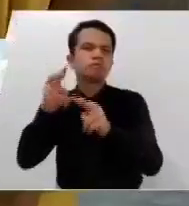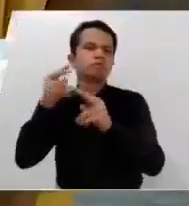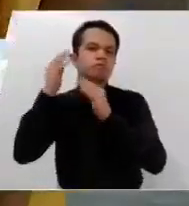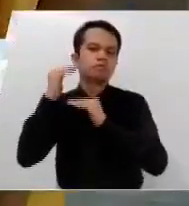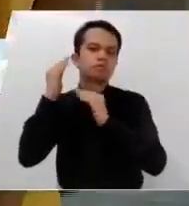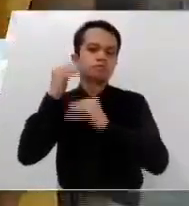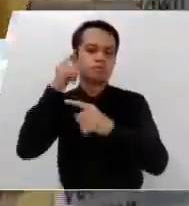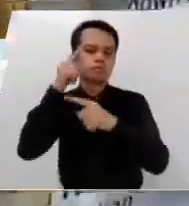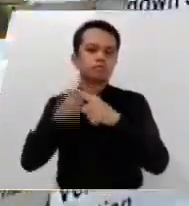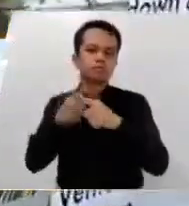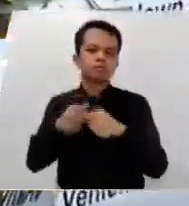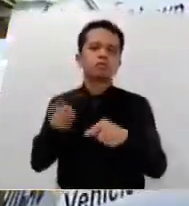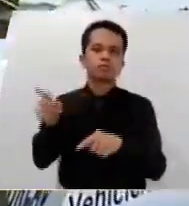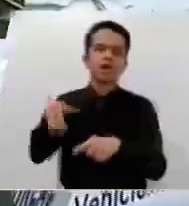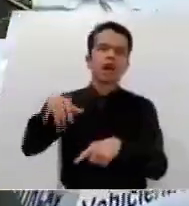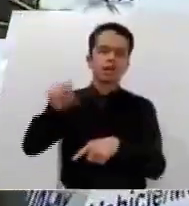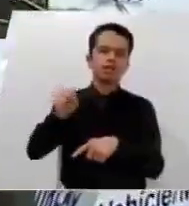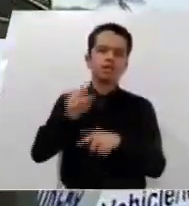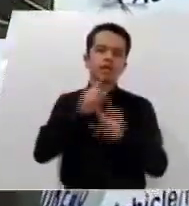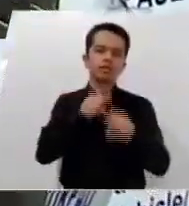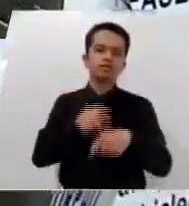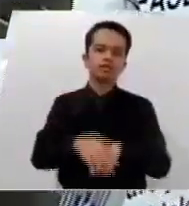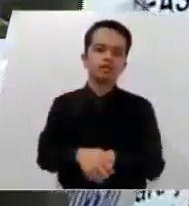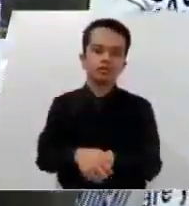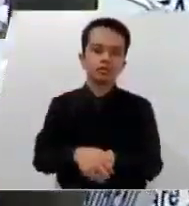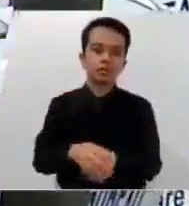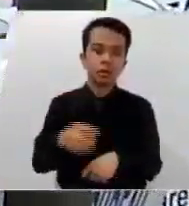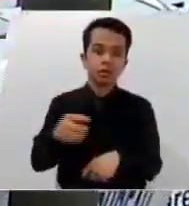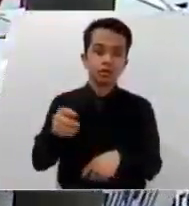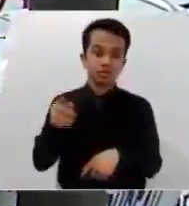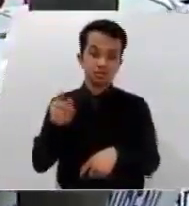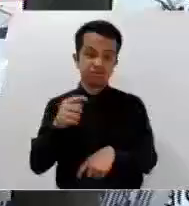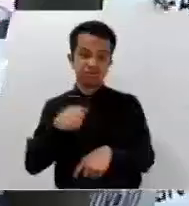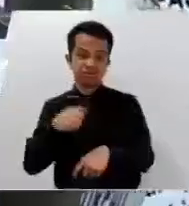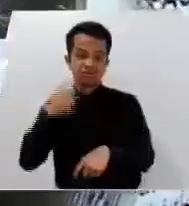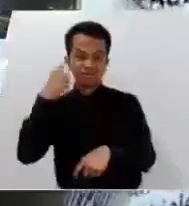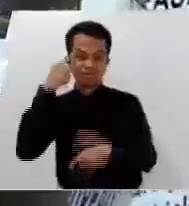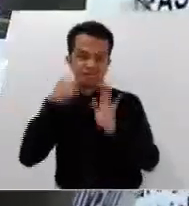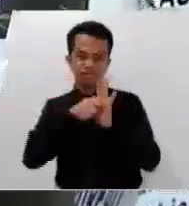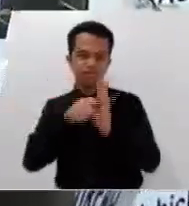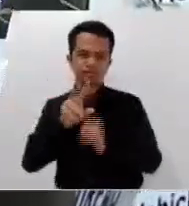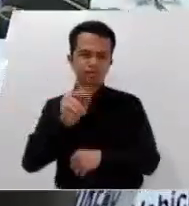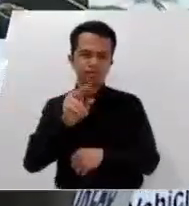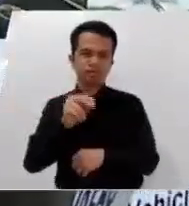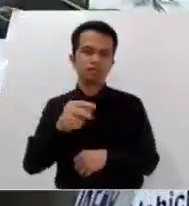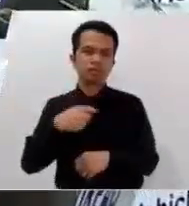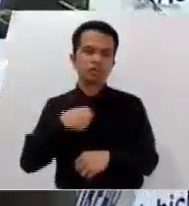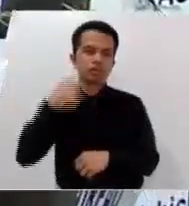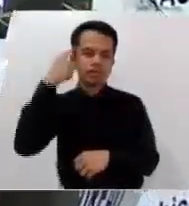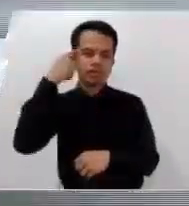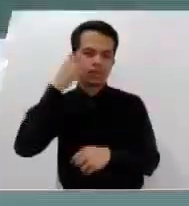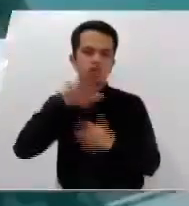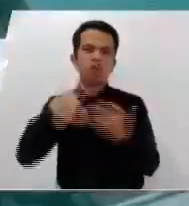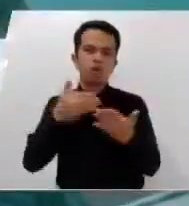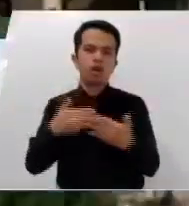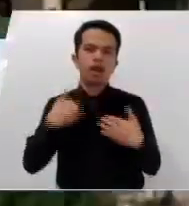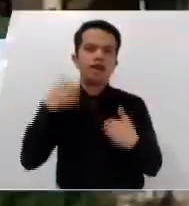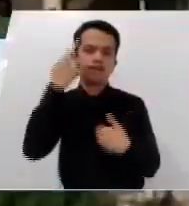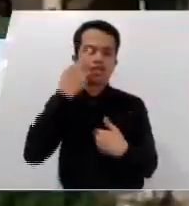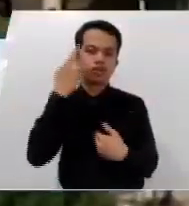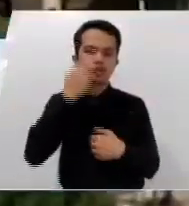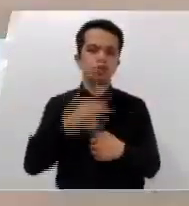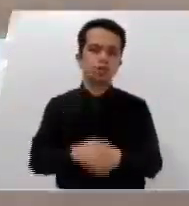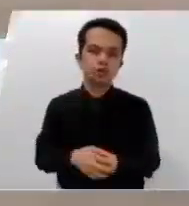uuraw ang isasagot niya. Hindi ko po kasi siya iniisip na negative eh. Iniisip ko lang na lahat ng bagay may dahilan kung ba't nangyayari.